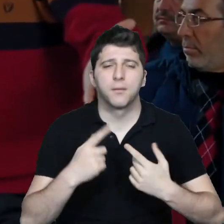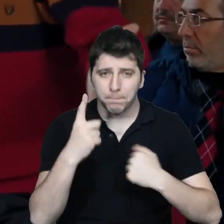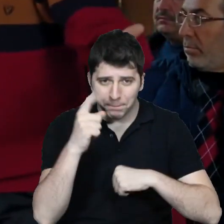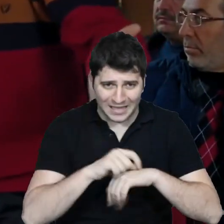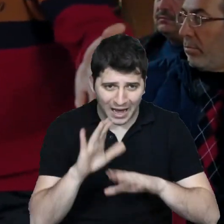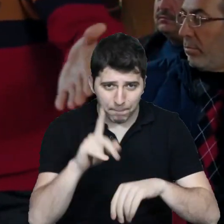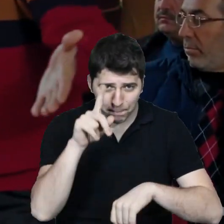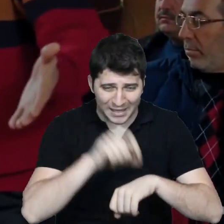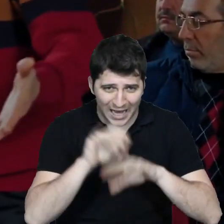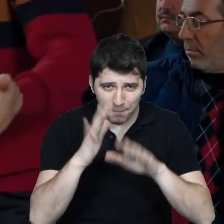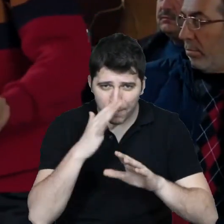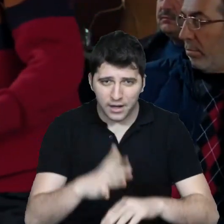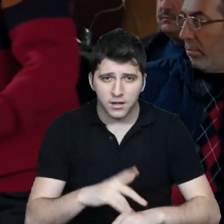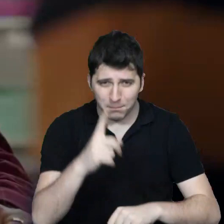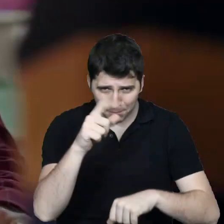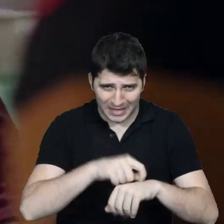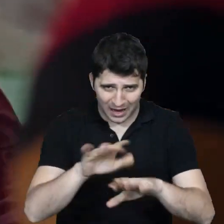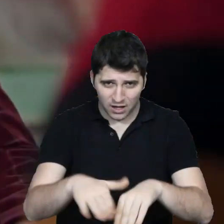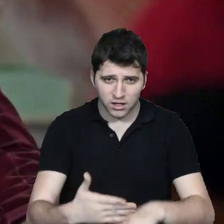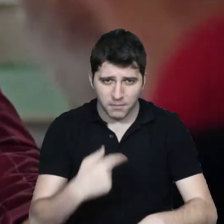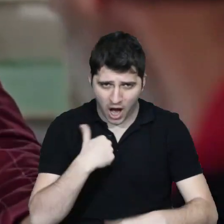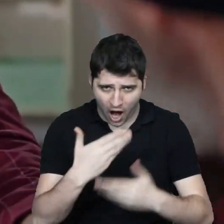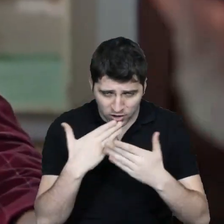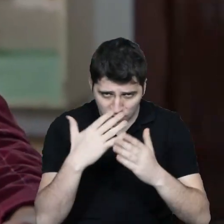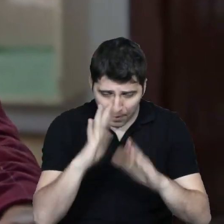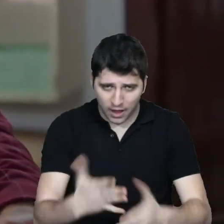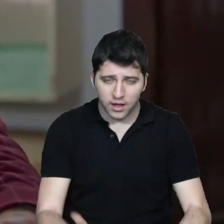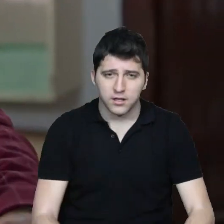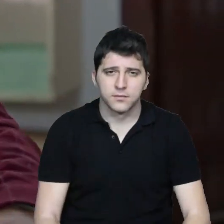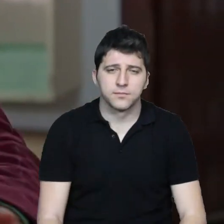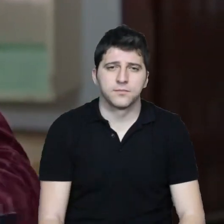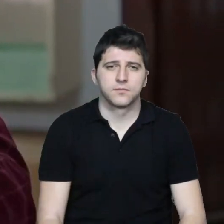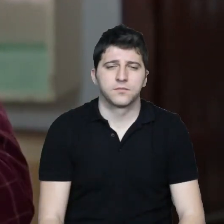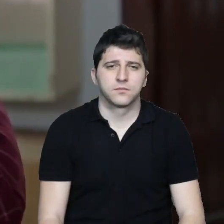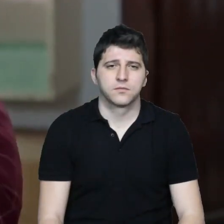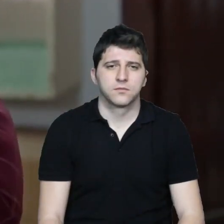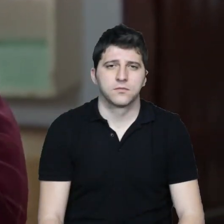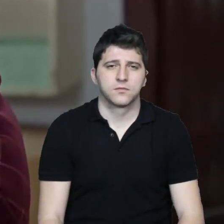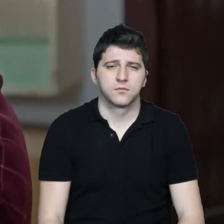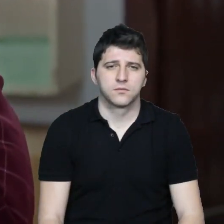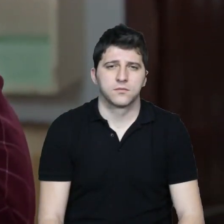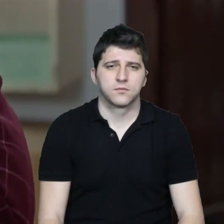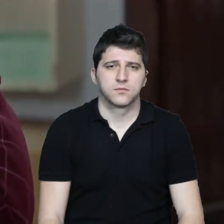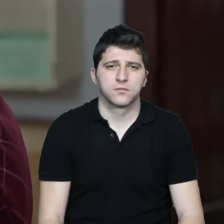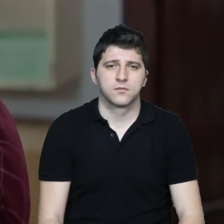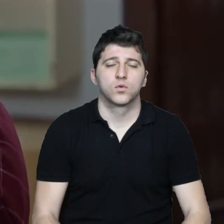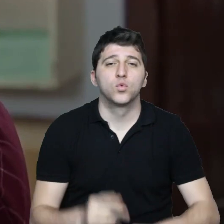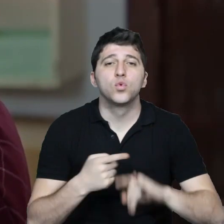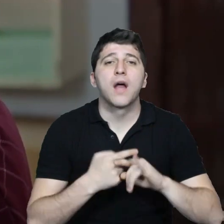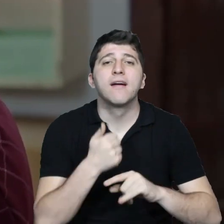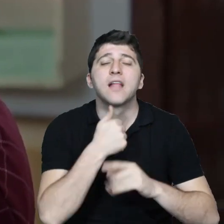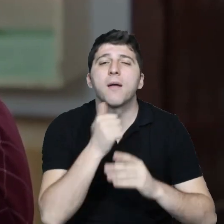ver bana ya, bir dakikanı vermen mi? Bir dakika, ben anlatacağım sana ya. Oturdu, Hüdaverdi. Hüdaverdi